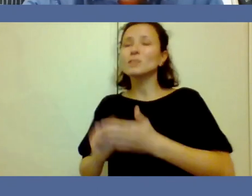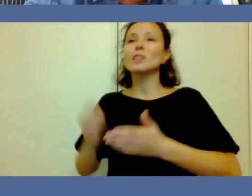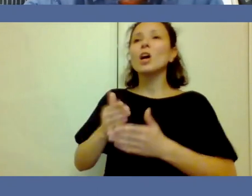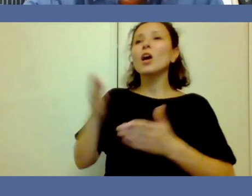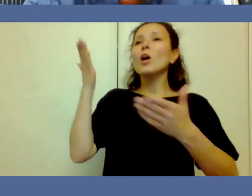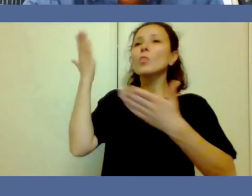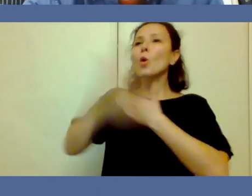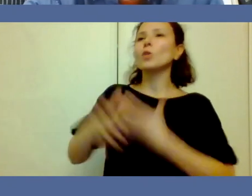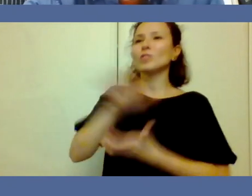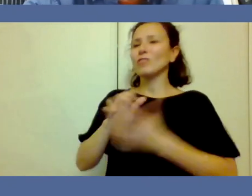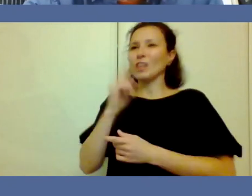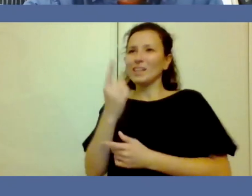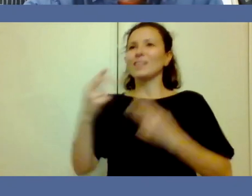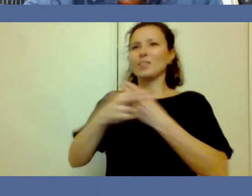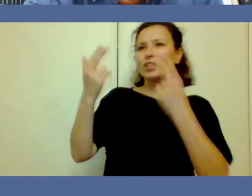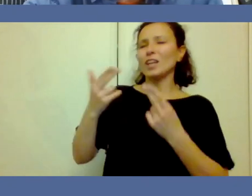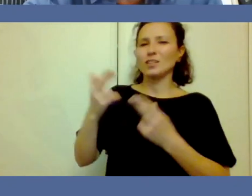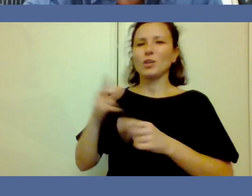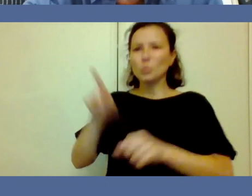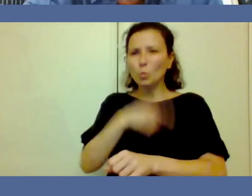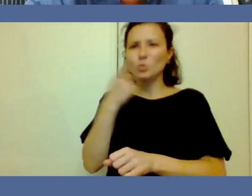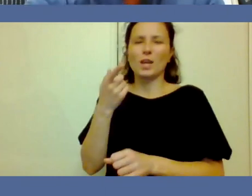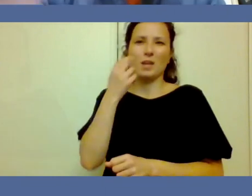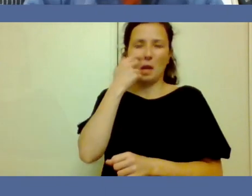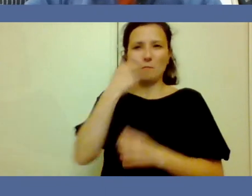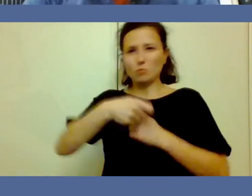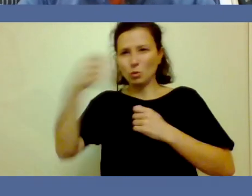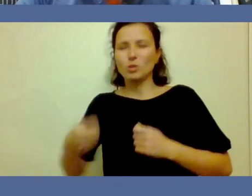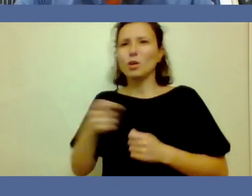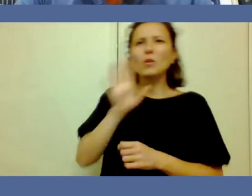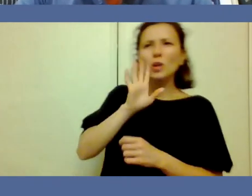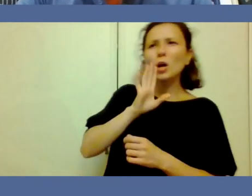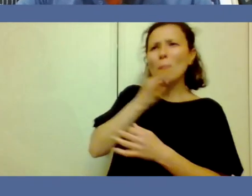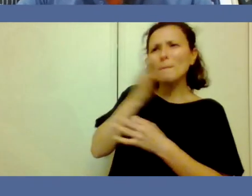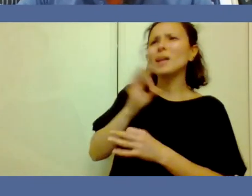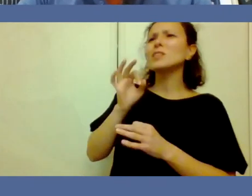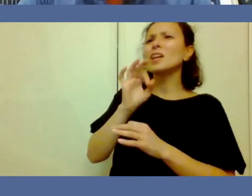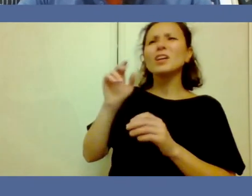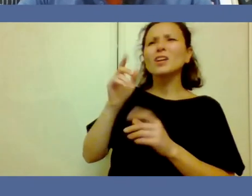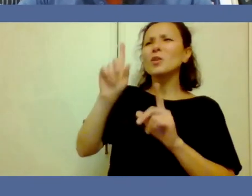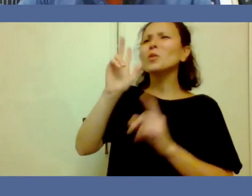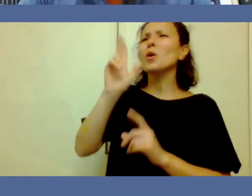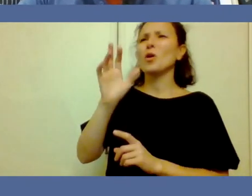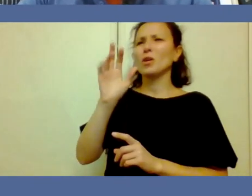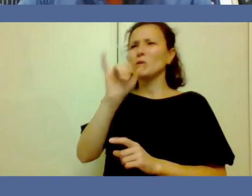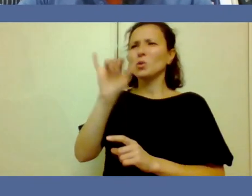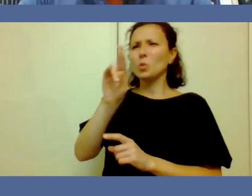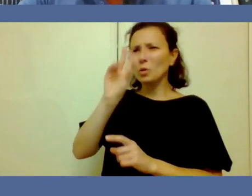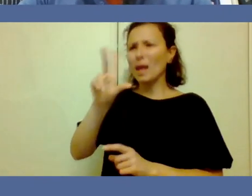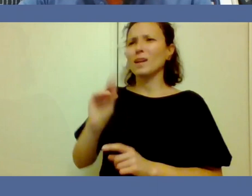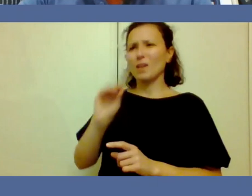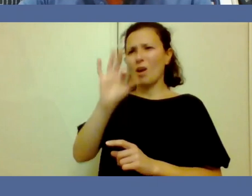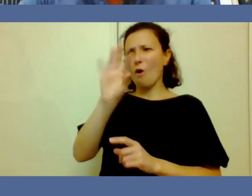dzień dłużej. To chyba od Jurka Owsiaka było. O, to jakaś kochana osoba, dziękuję bardzo. Widzi pan, jakich